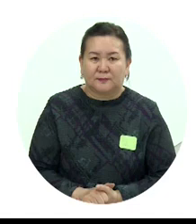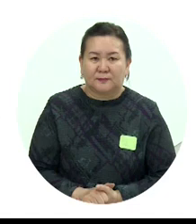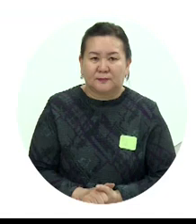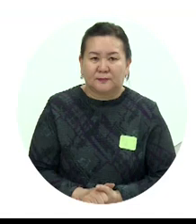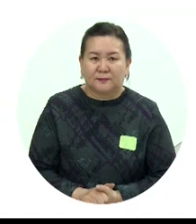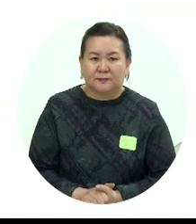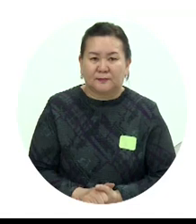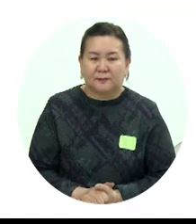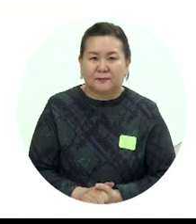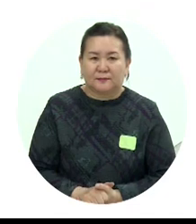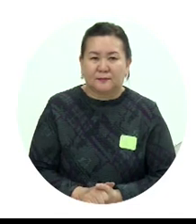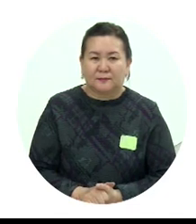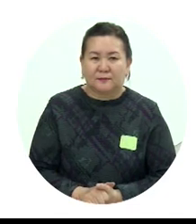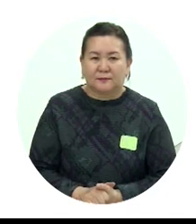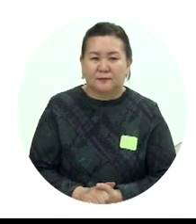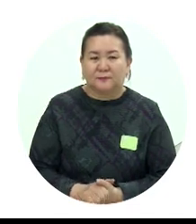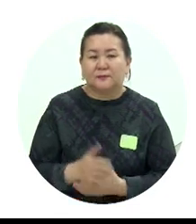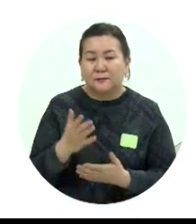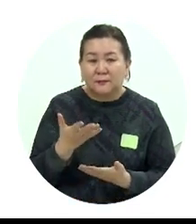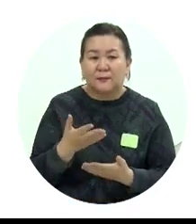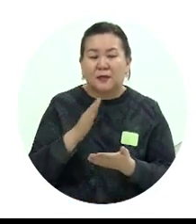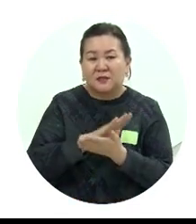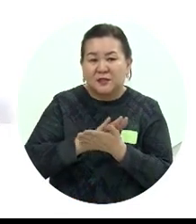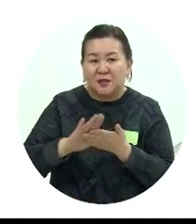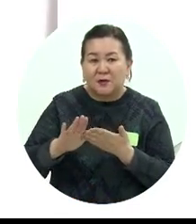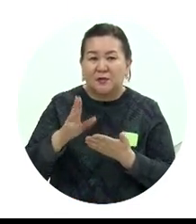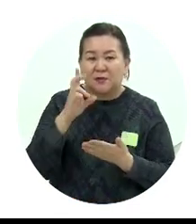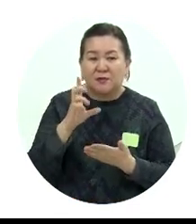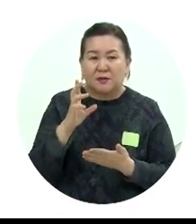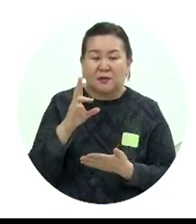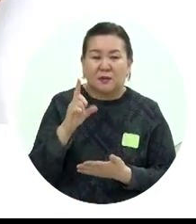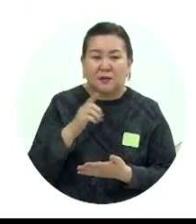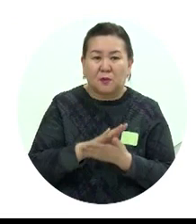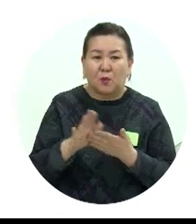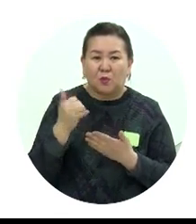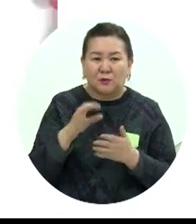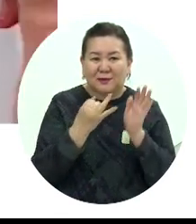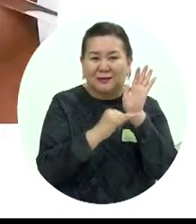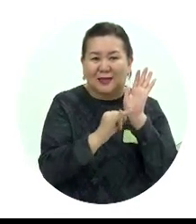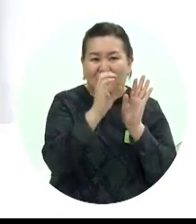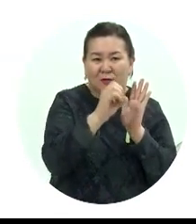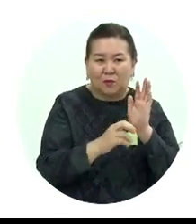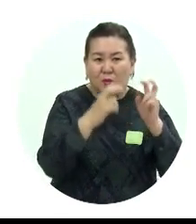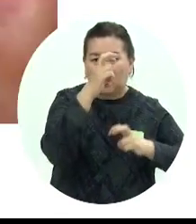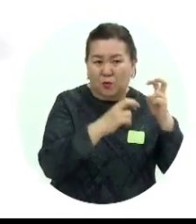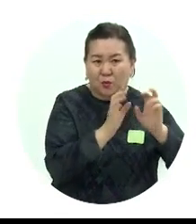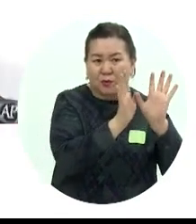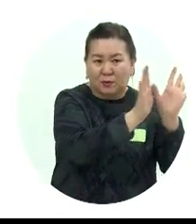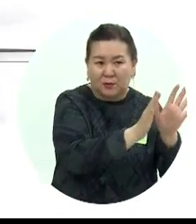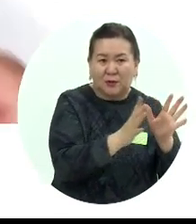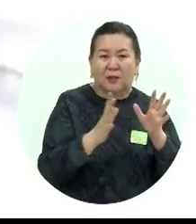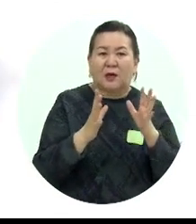За тэгвэл бид цэнгэг усны одоо 70% бол хөдөө аж ахуйд,